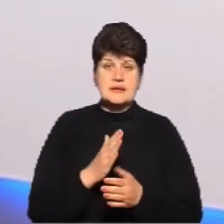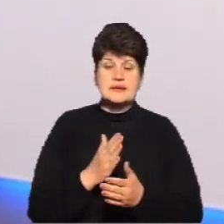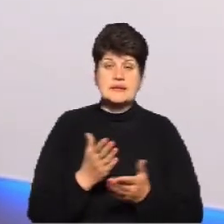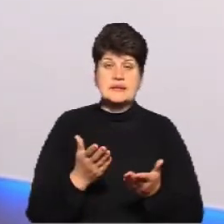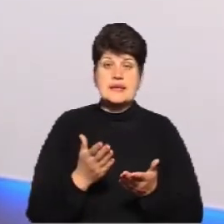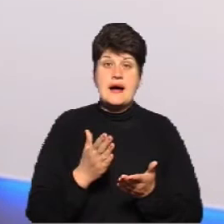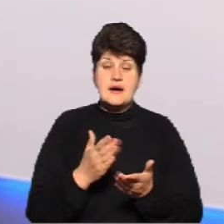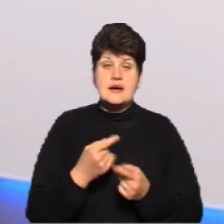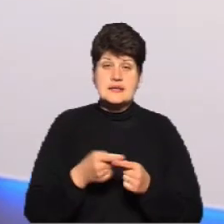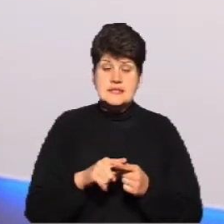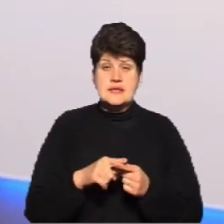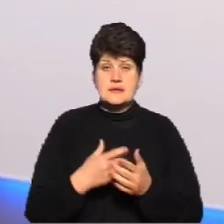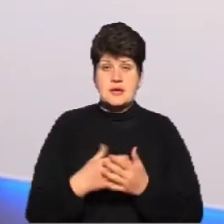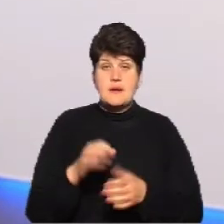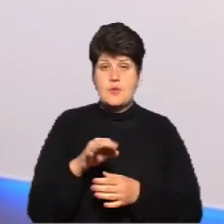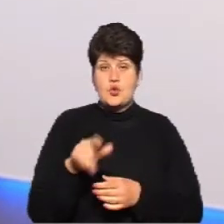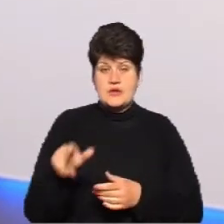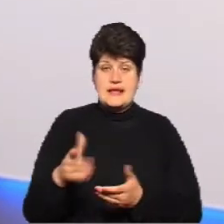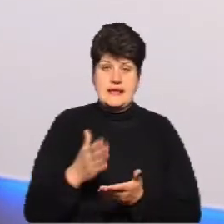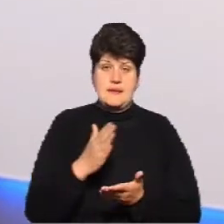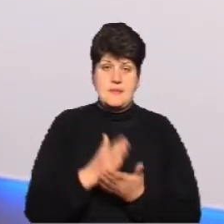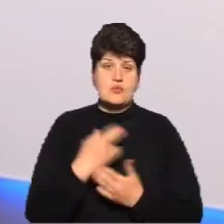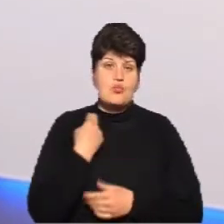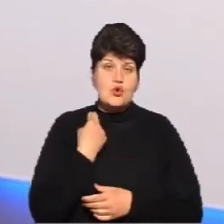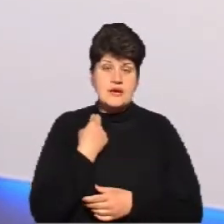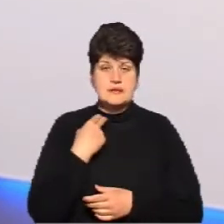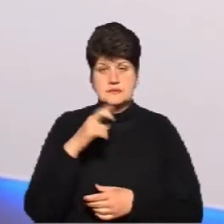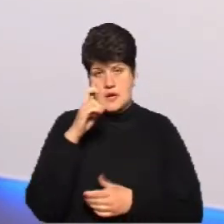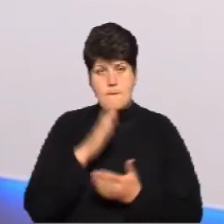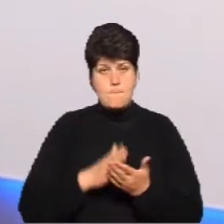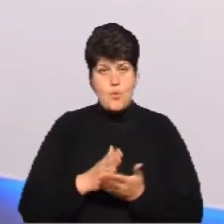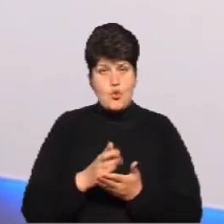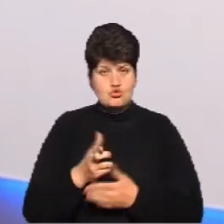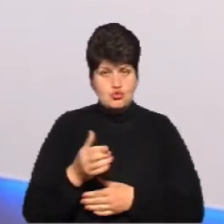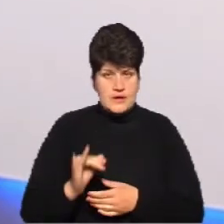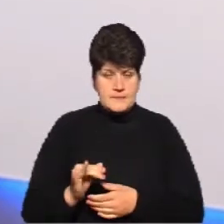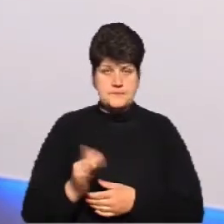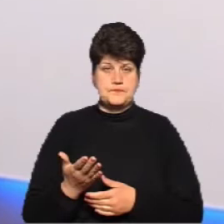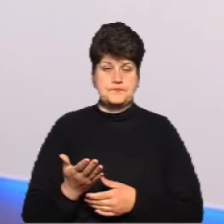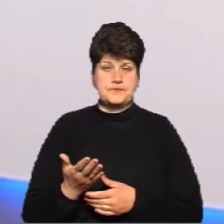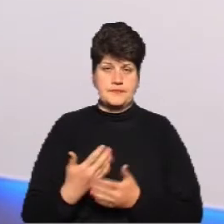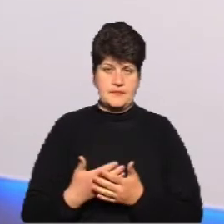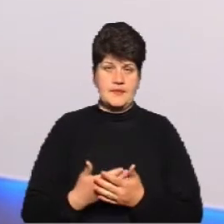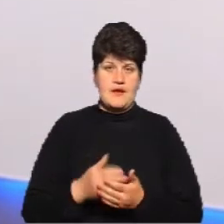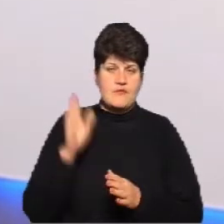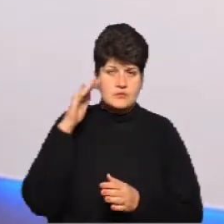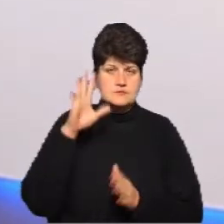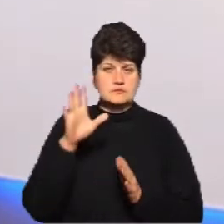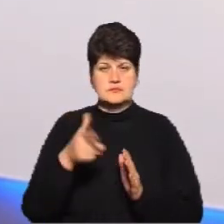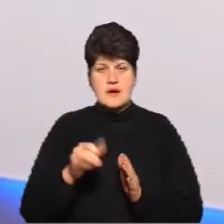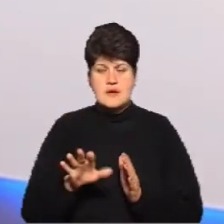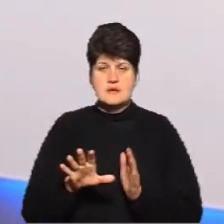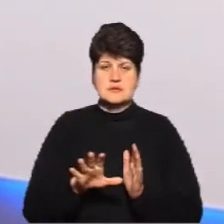людей, які, для прикладу, мають борги за комунальні послуги. Я вже згадувала за борги за сплату аліментів,